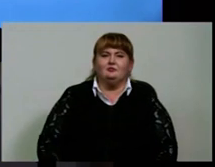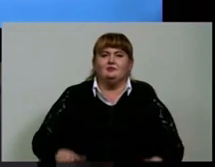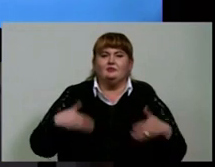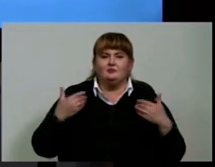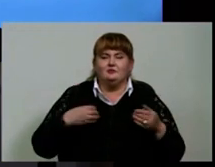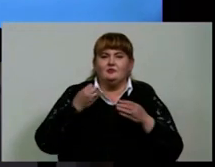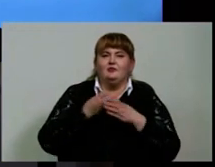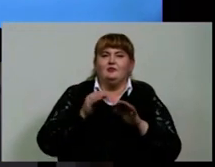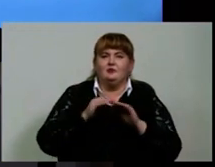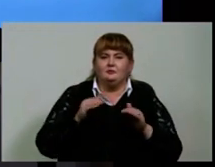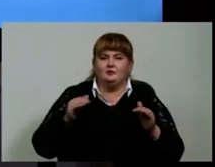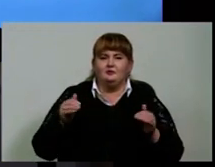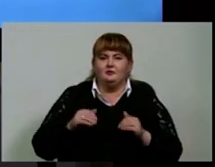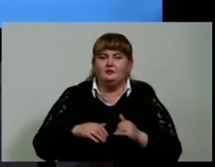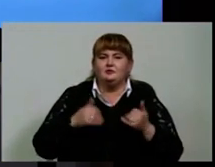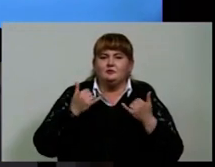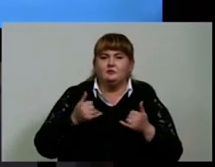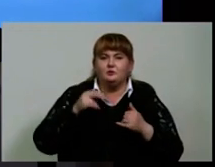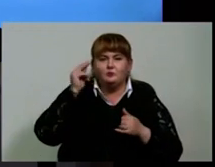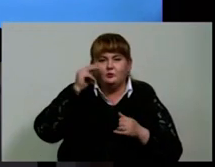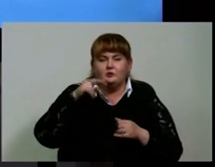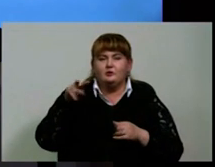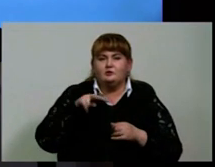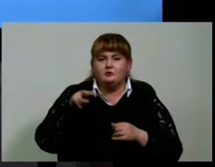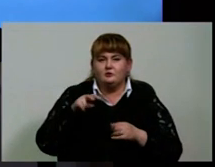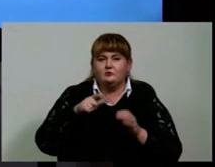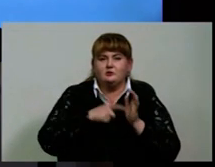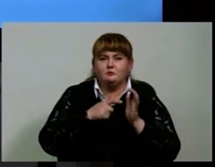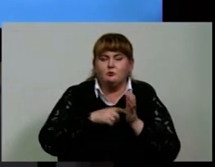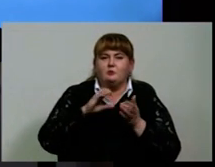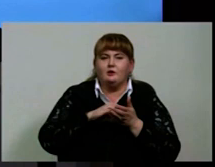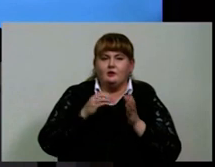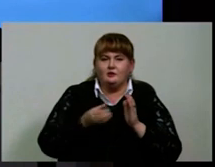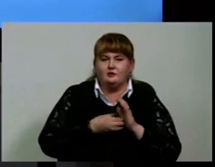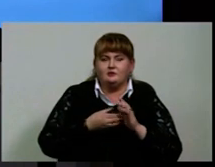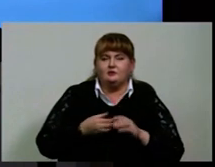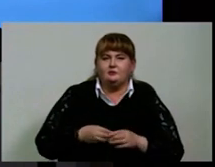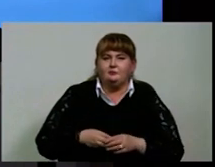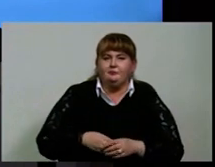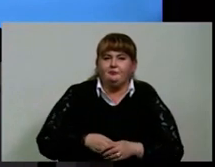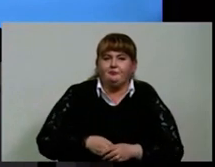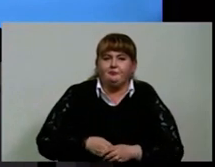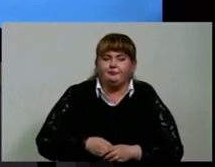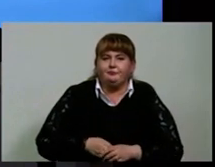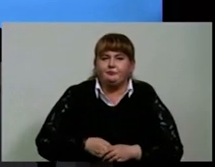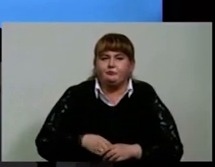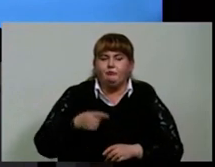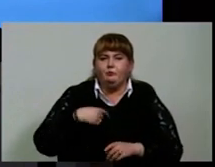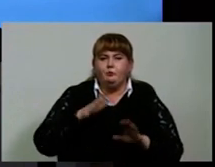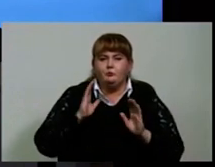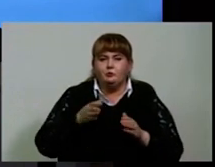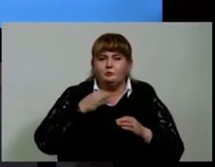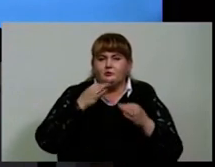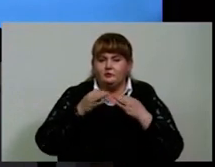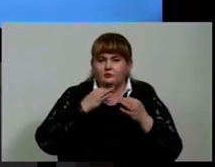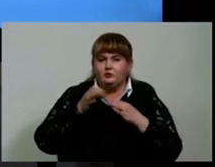Здравствуйте, дорогие ребята! Сегодня урок литературы в 7 классе проведу с вами я, Роза Аблахатовна. Мы будем сегодня